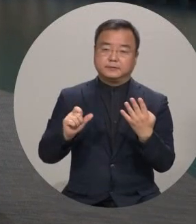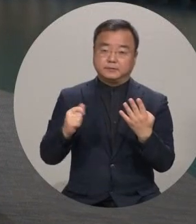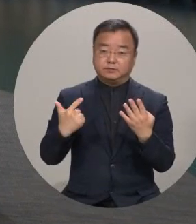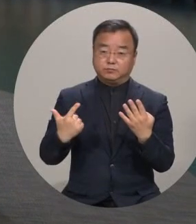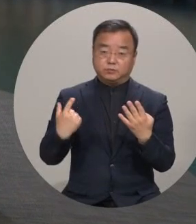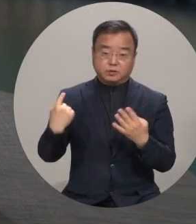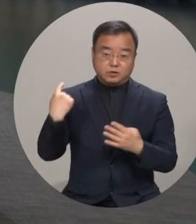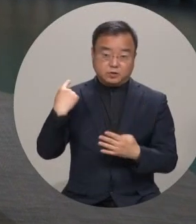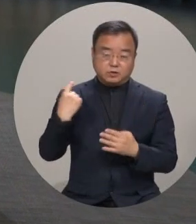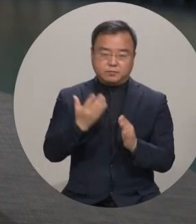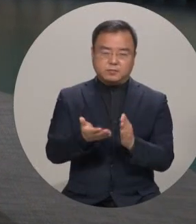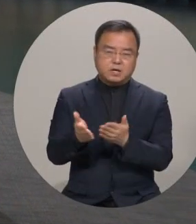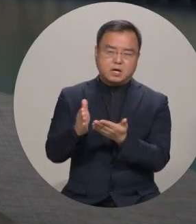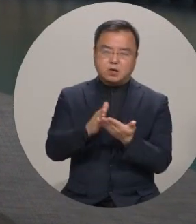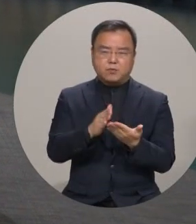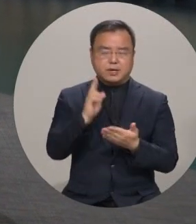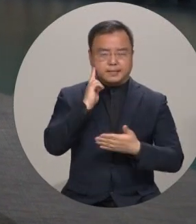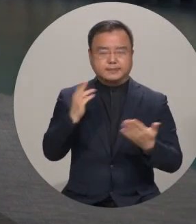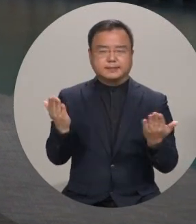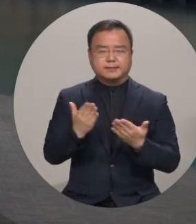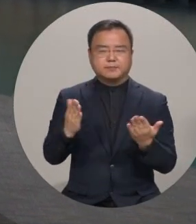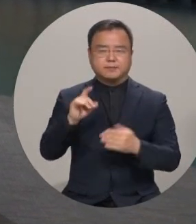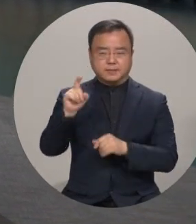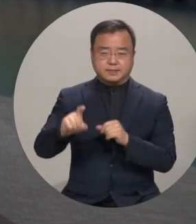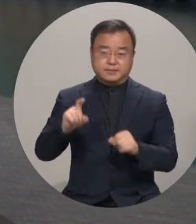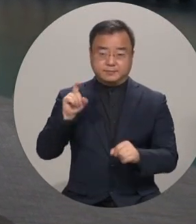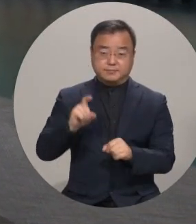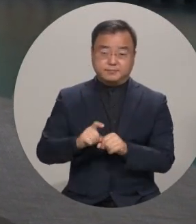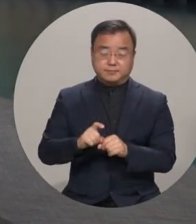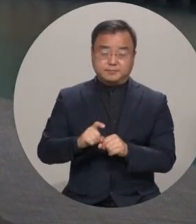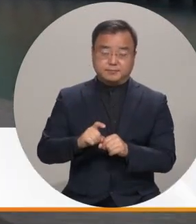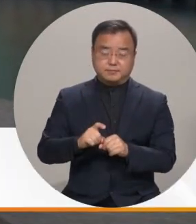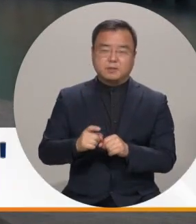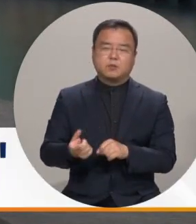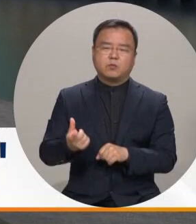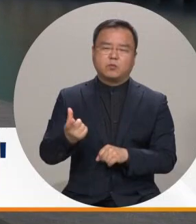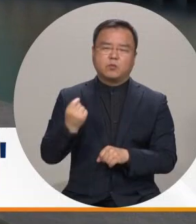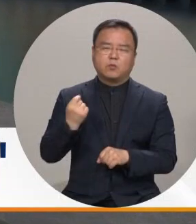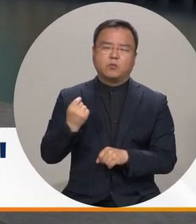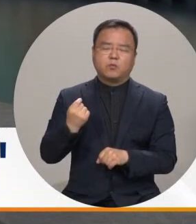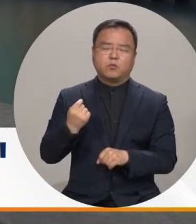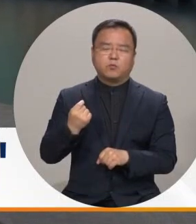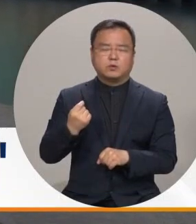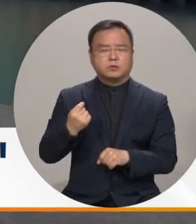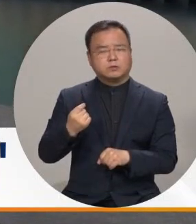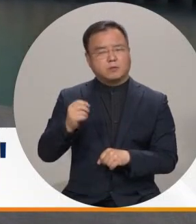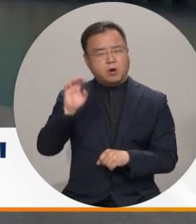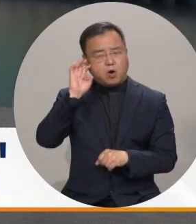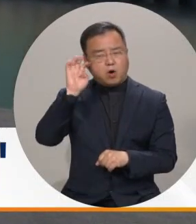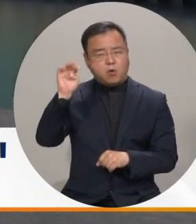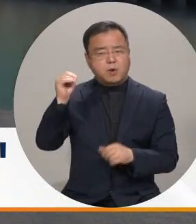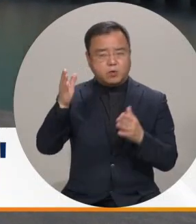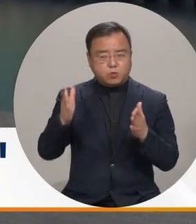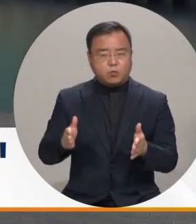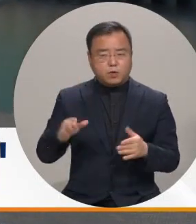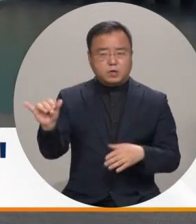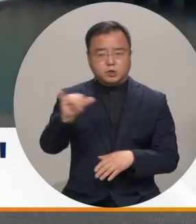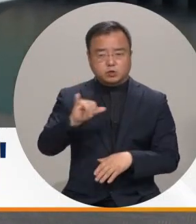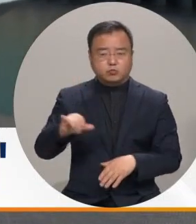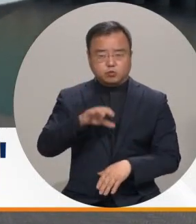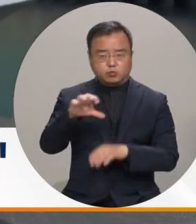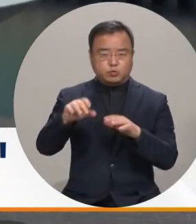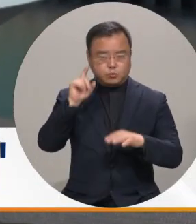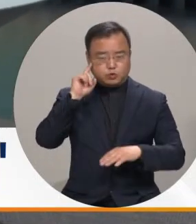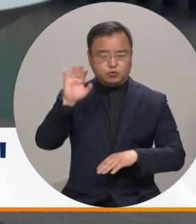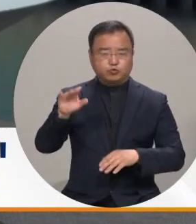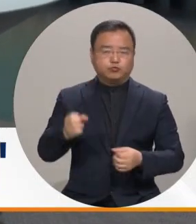어제가 세월호 참사 10주기였습니다. 당분간은 이 전국 각지에서 이 추모의 물결이 이어질 전망이라고요. 네,